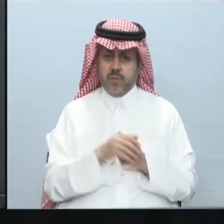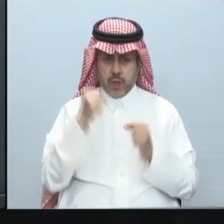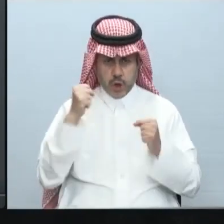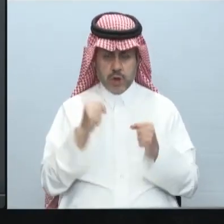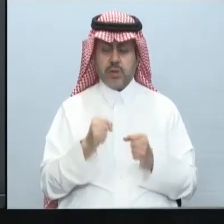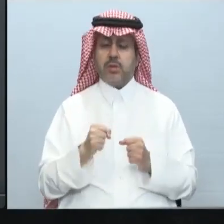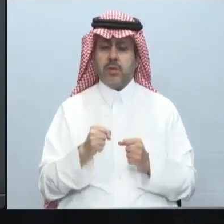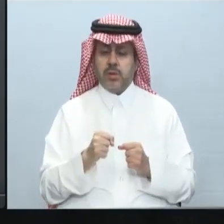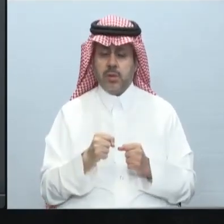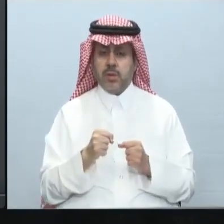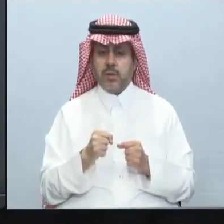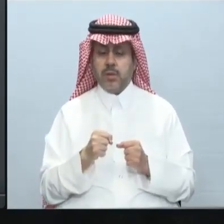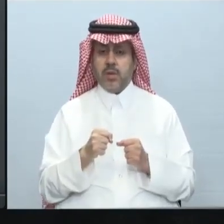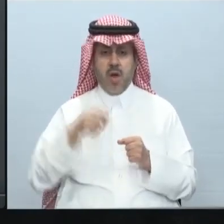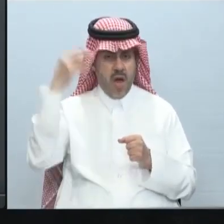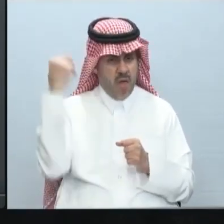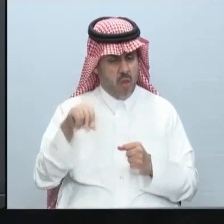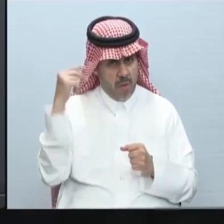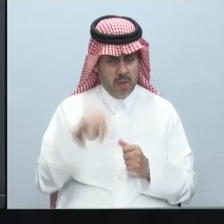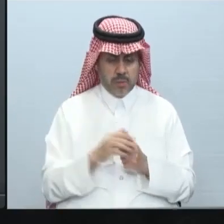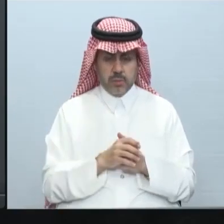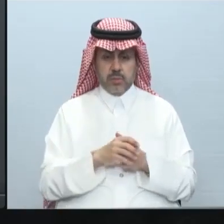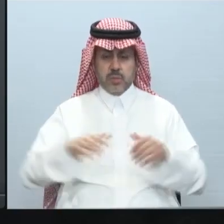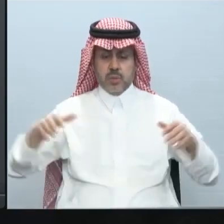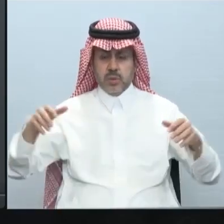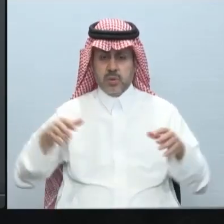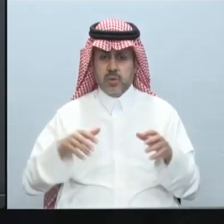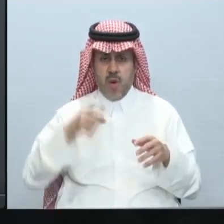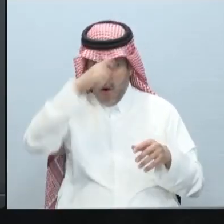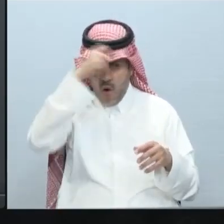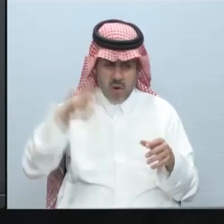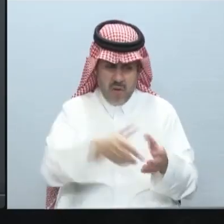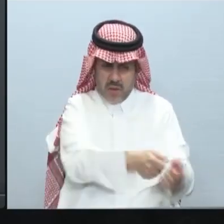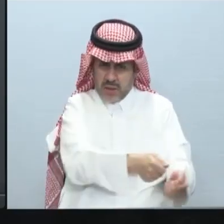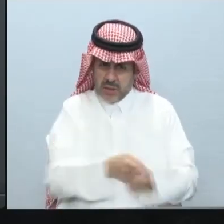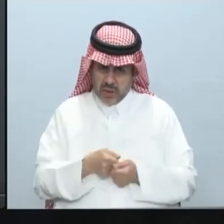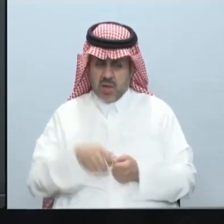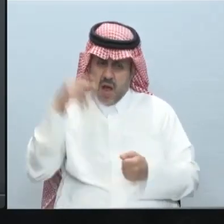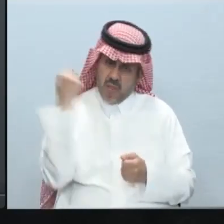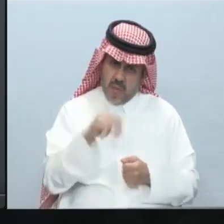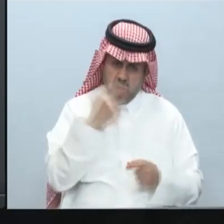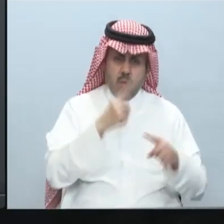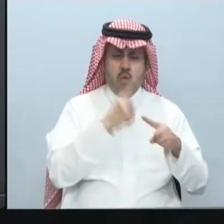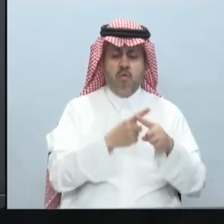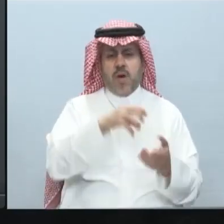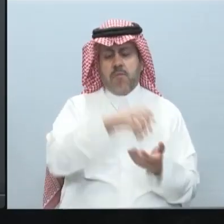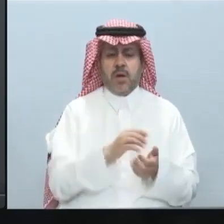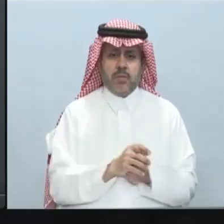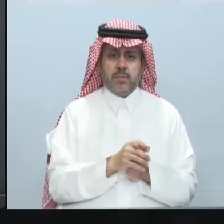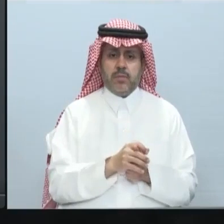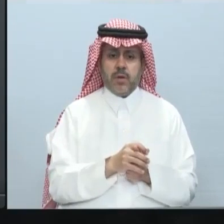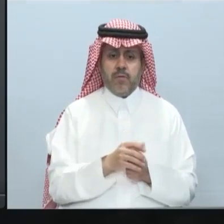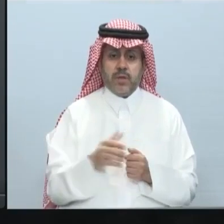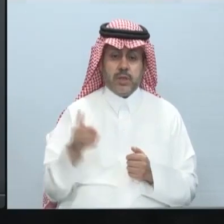شديد عليه يجرد من ملابسه ويوضع على رمضاء مكه ويسحب به في شده الحر ثم لما عز